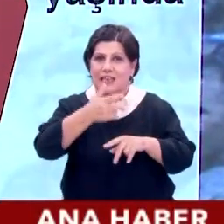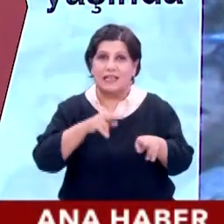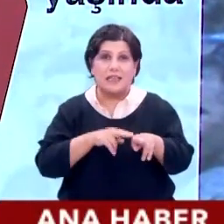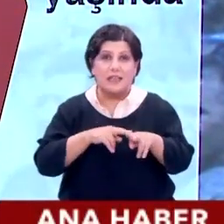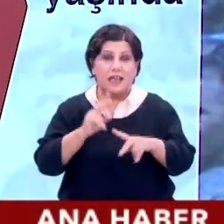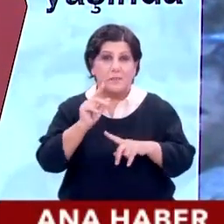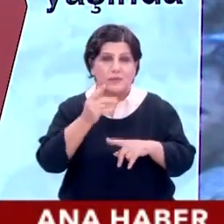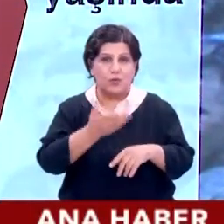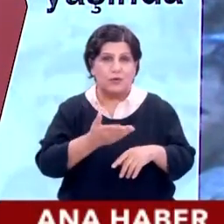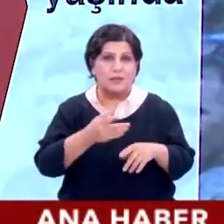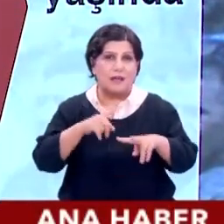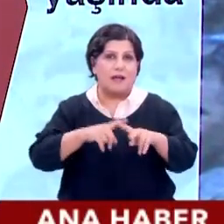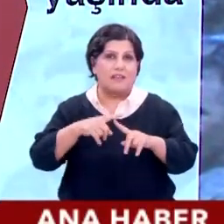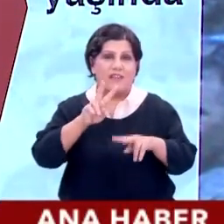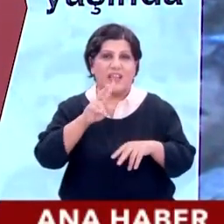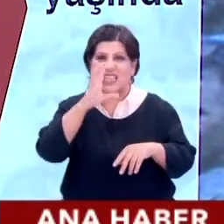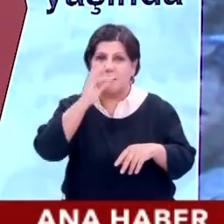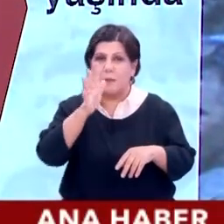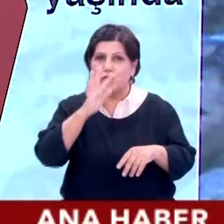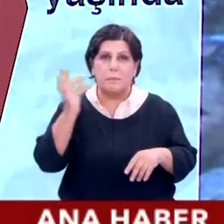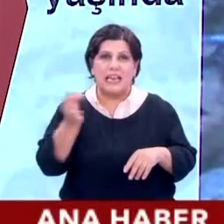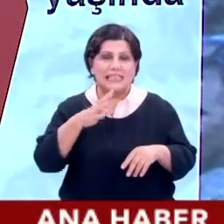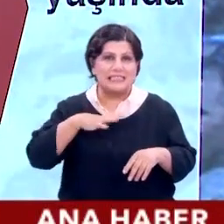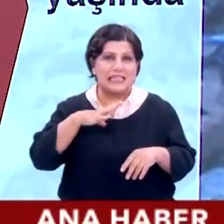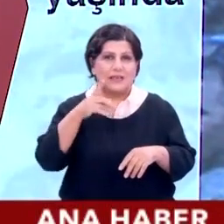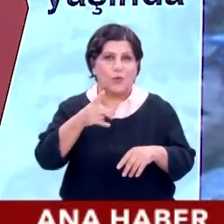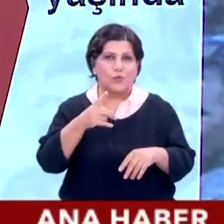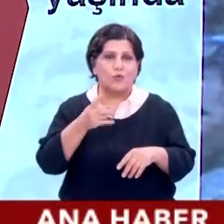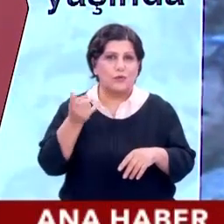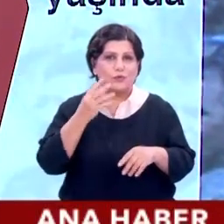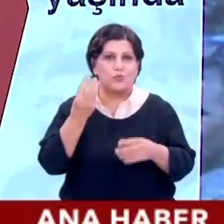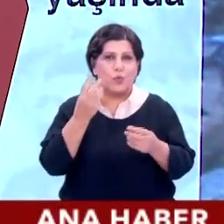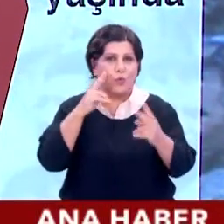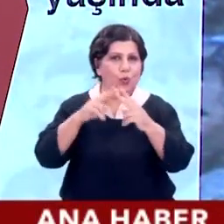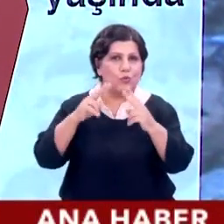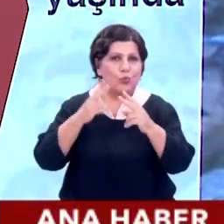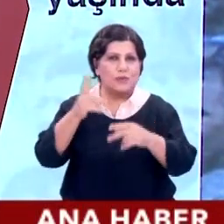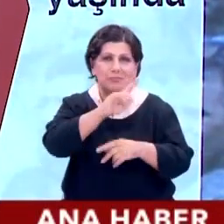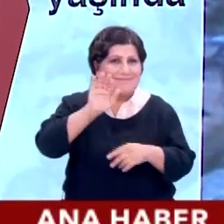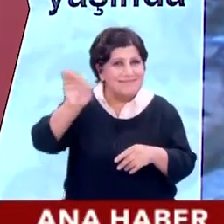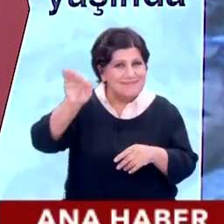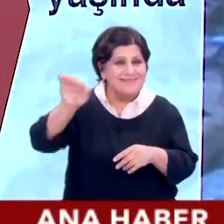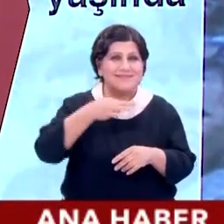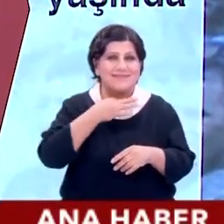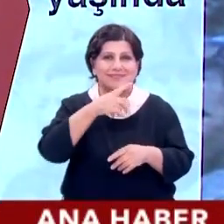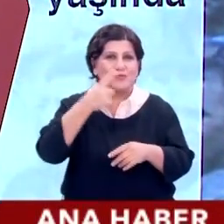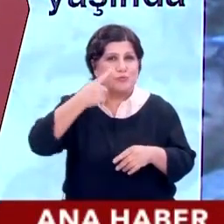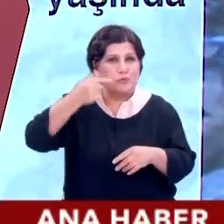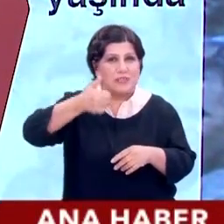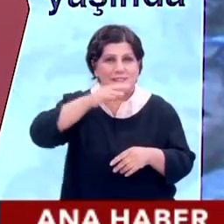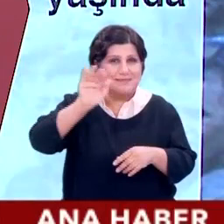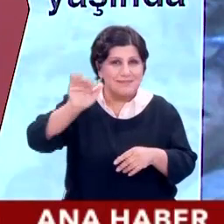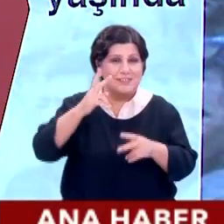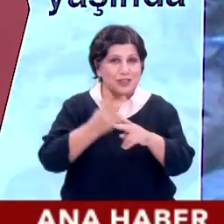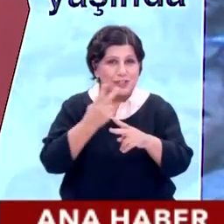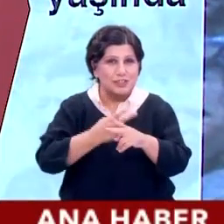İmirzalıoğlu Atv'de Kim 500 Milyar İster O da sıklıkla görüşüyor bir çıtlatsanız şu işi biraz hızlı bitirsek